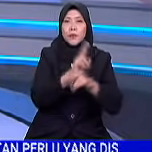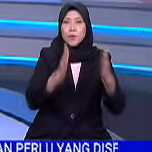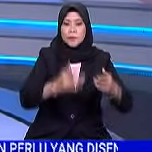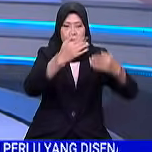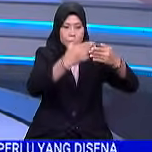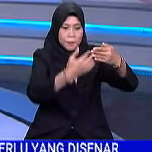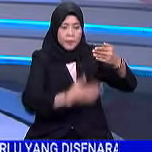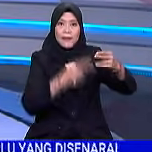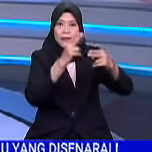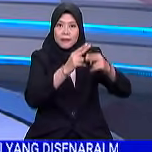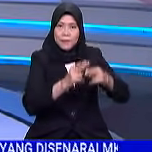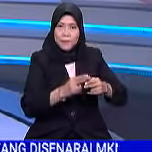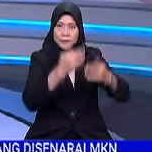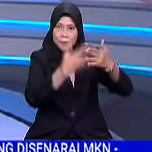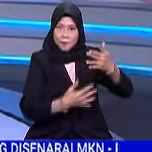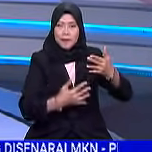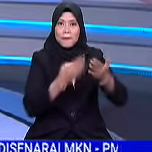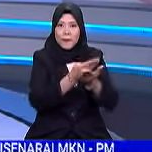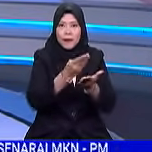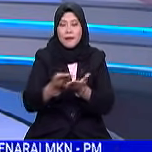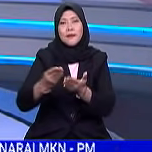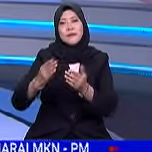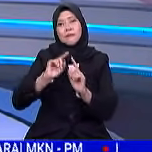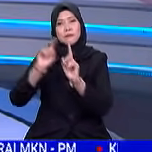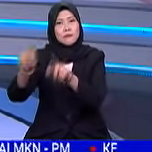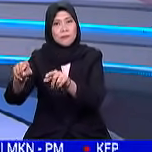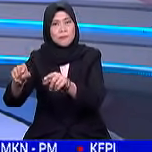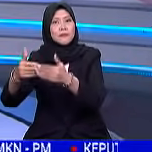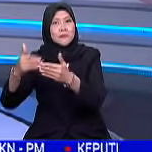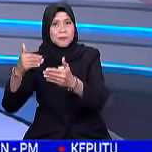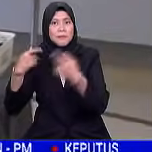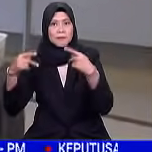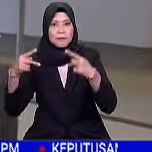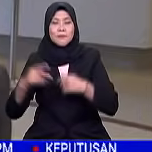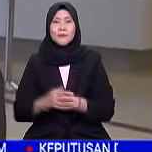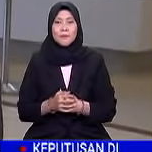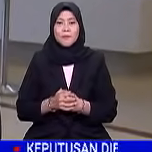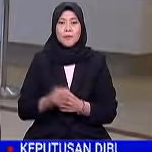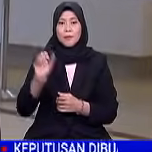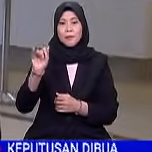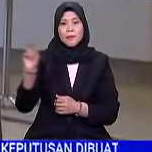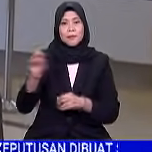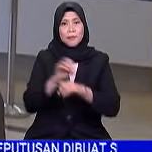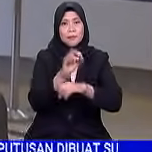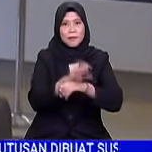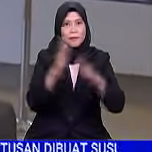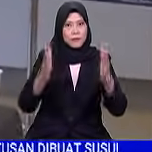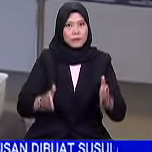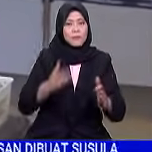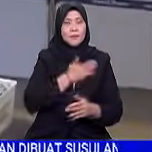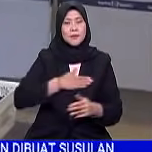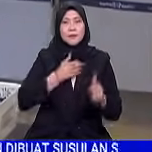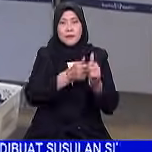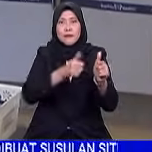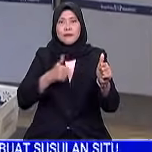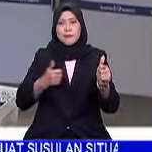menyenaraikan barangan yang ingin dibeli terlebih dahulu sebelum ke premis perniagaan. Ain Arjuna turut menasihati orang ramai supaya